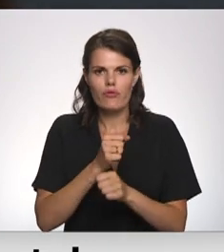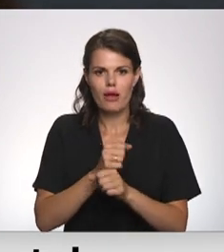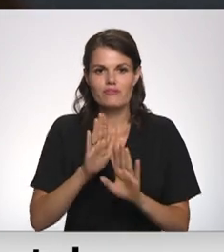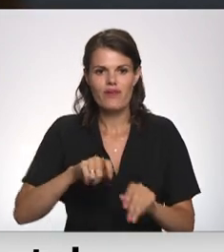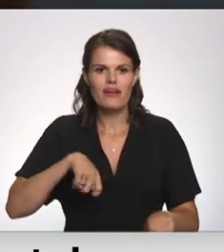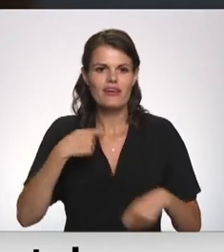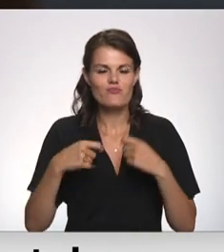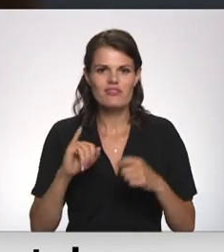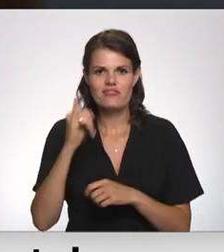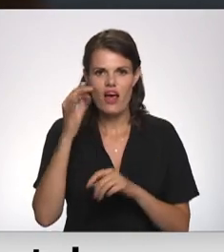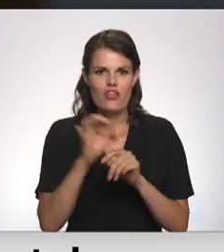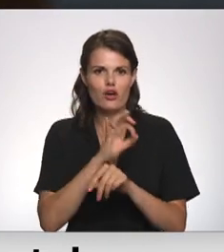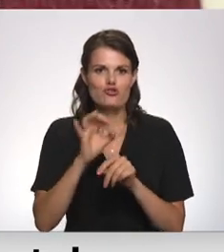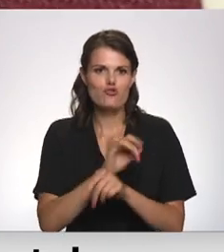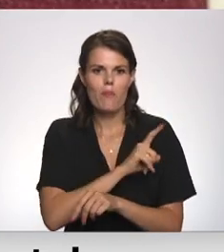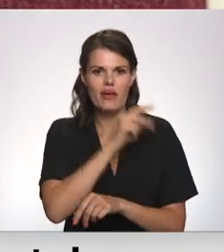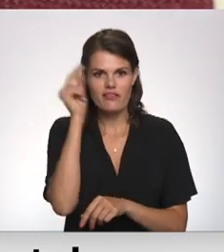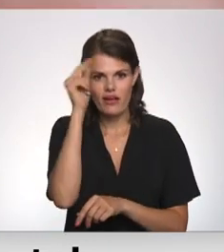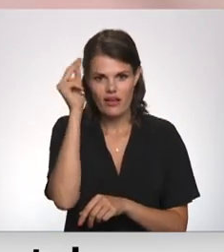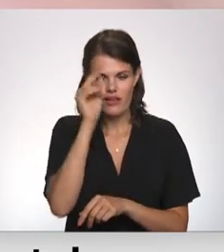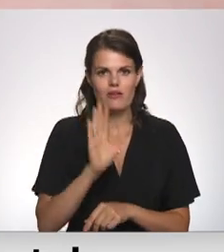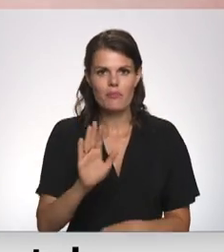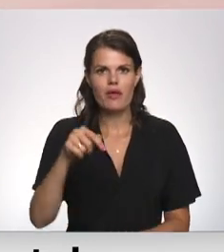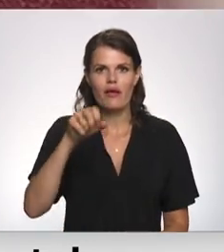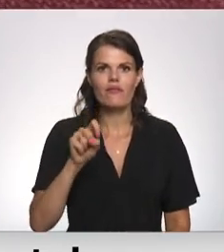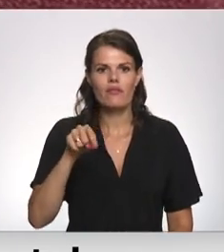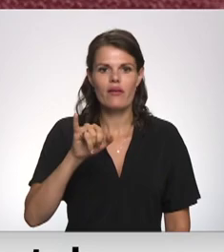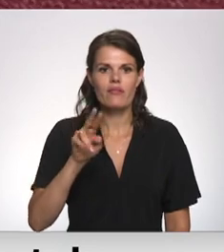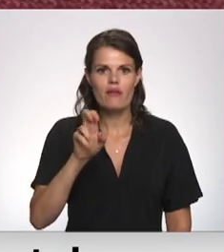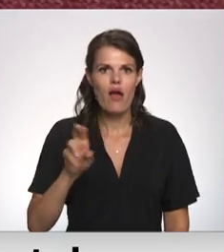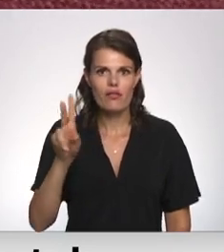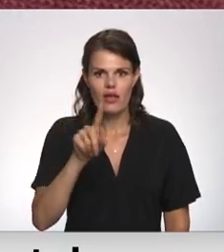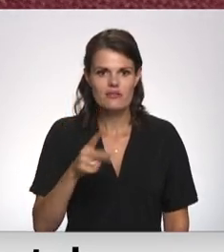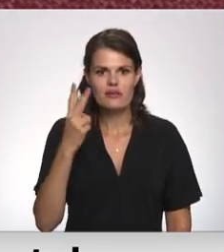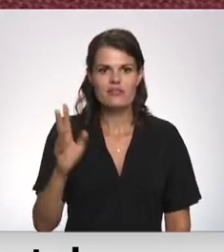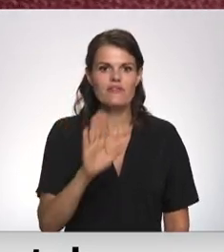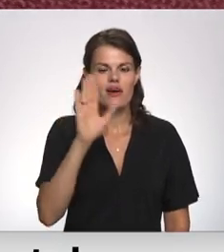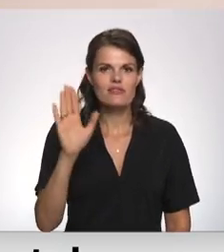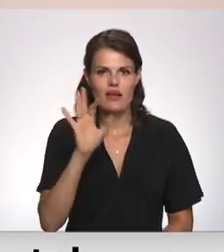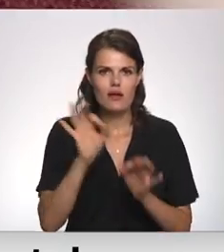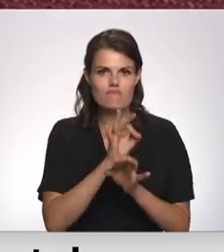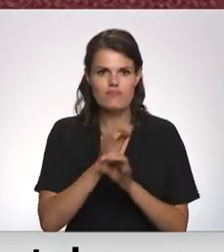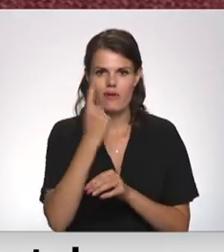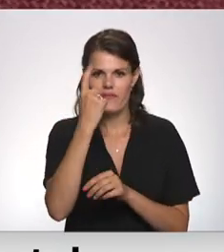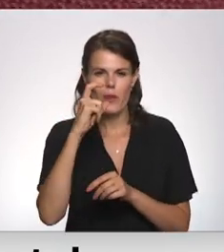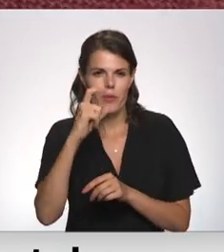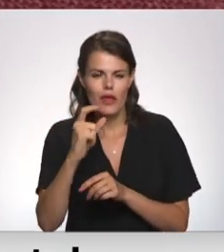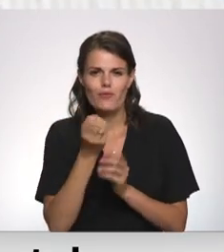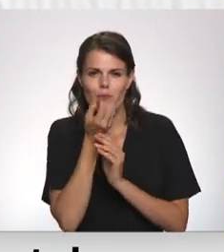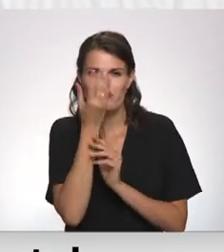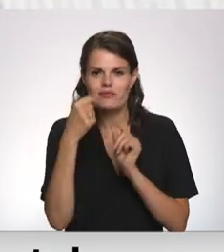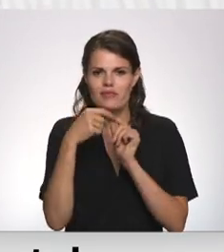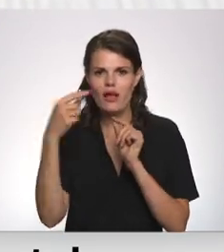izbaudīt zelta izšuvuma meistarklasē pie Tatjanas Kolosovas, divās dienās radot vienu detaļu – lilijas ziediņu, kas